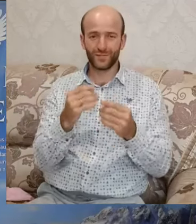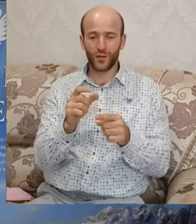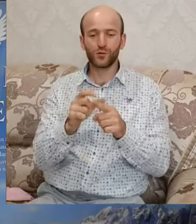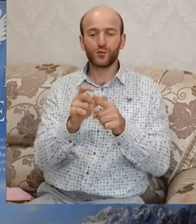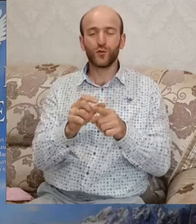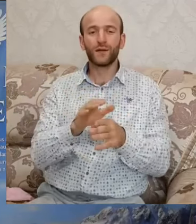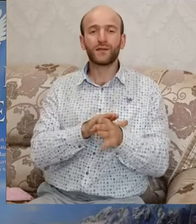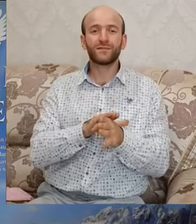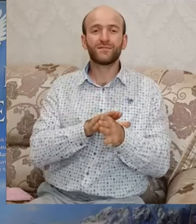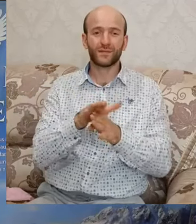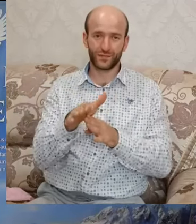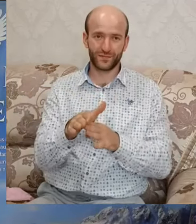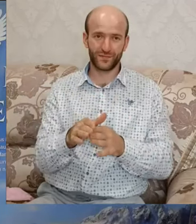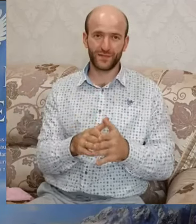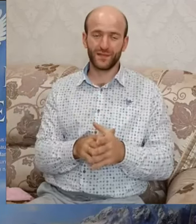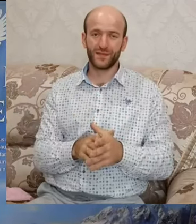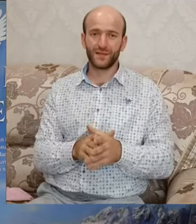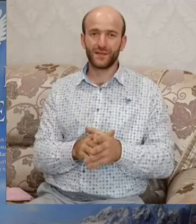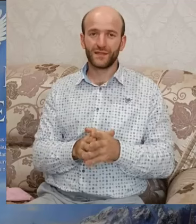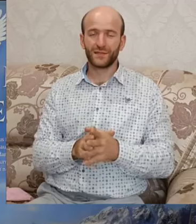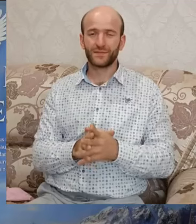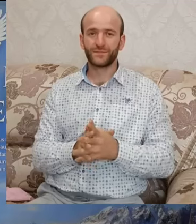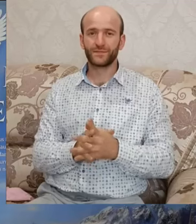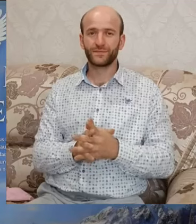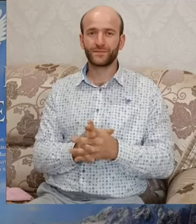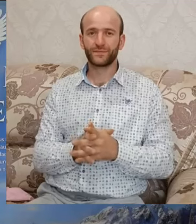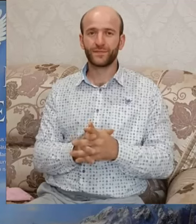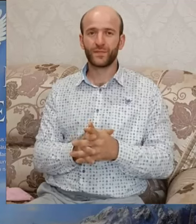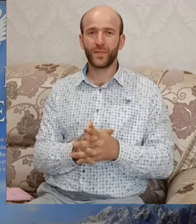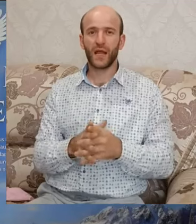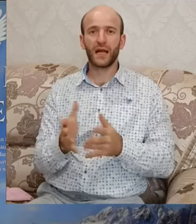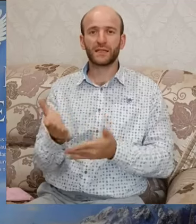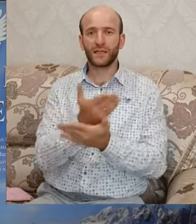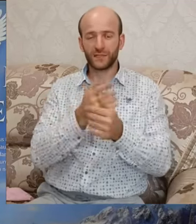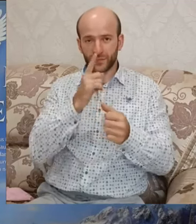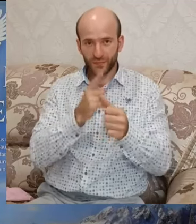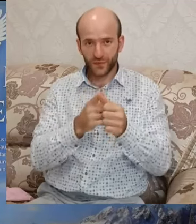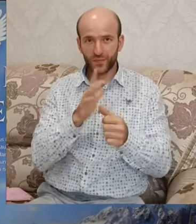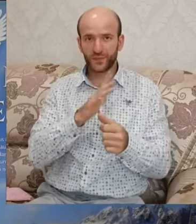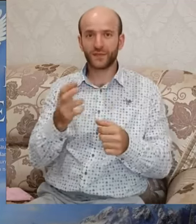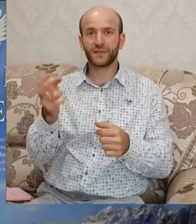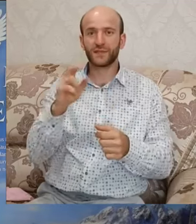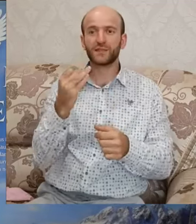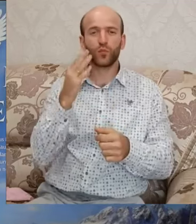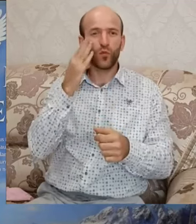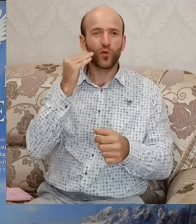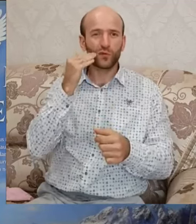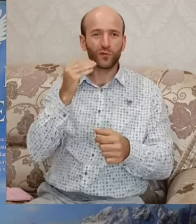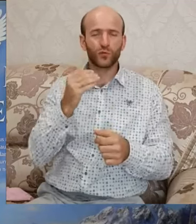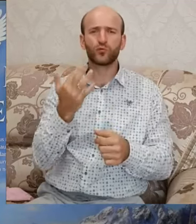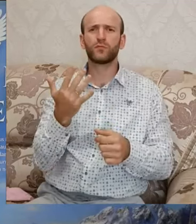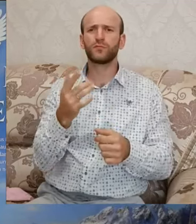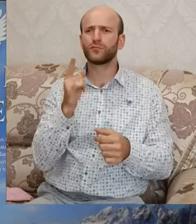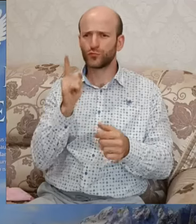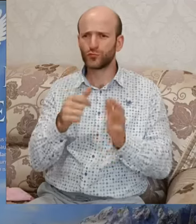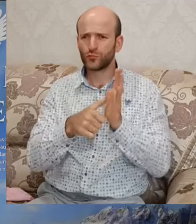Mūsų broliai važiavo iš Moldovos kiek 1600. Наши братья ехали из Молдавии сколько? 1600?